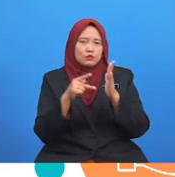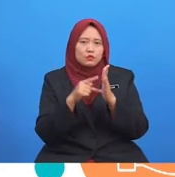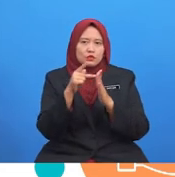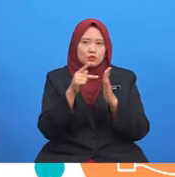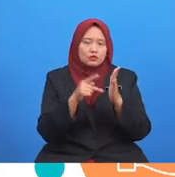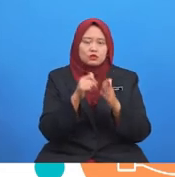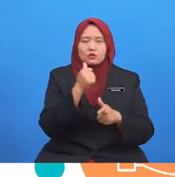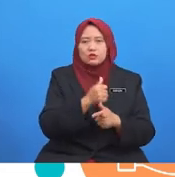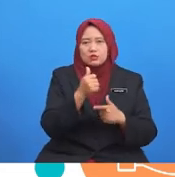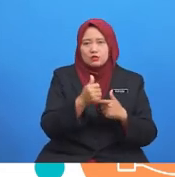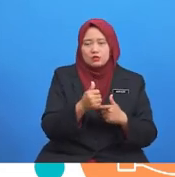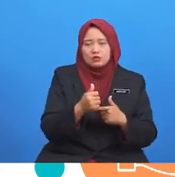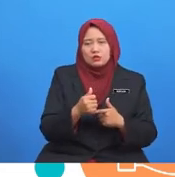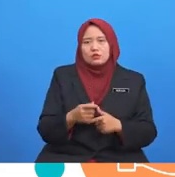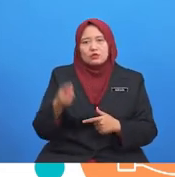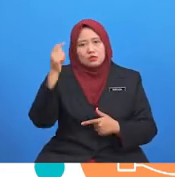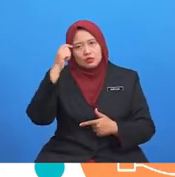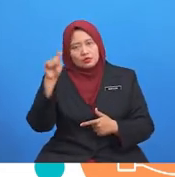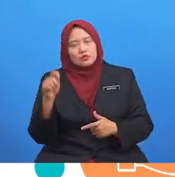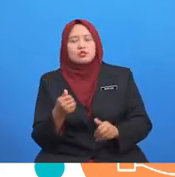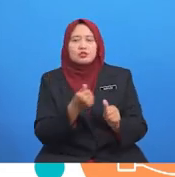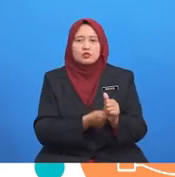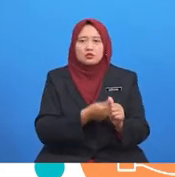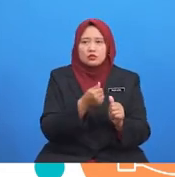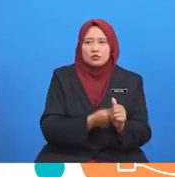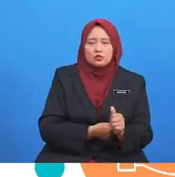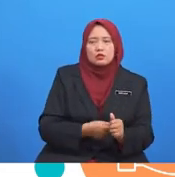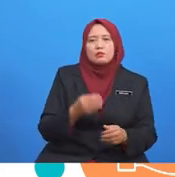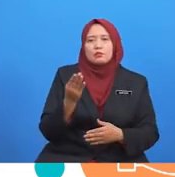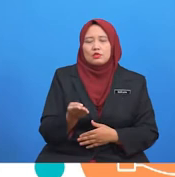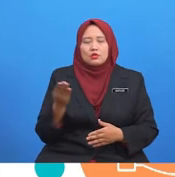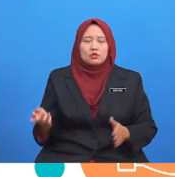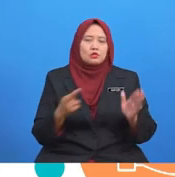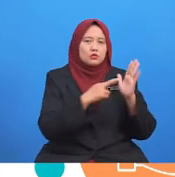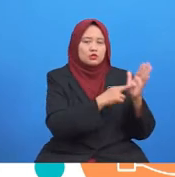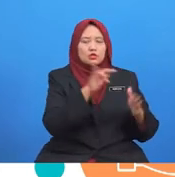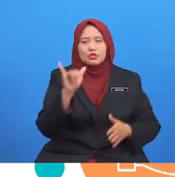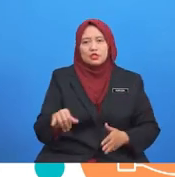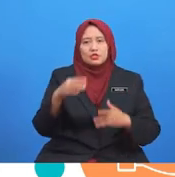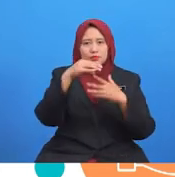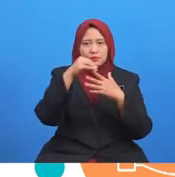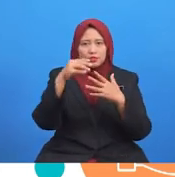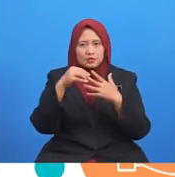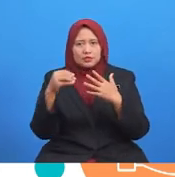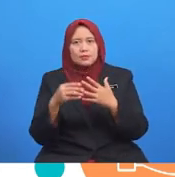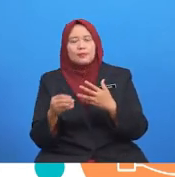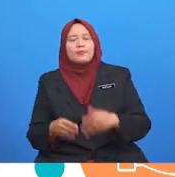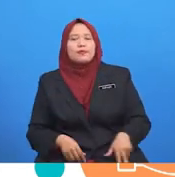bahan rujukan atau produk sedia ada yang terpilih. Dan